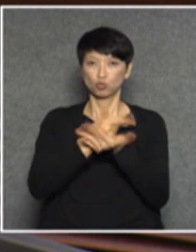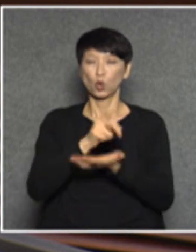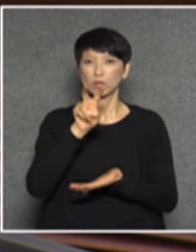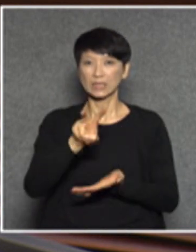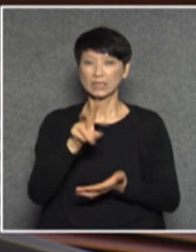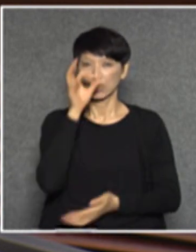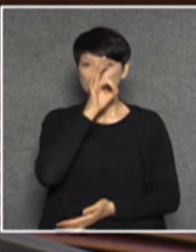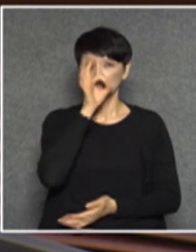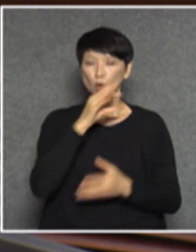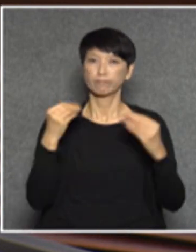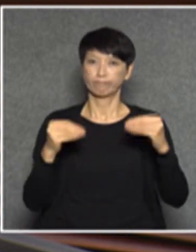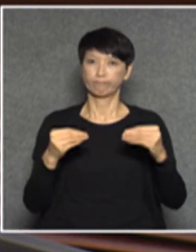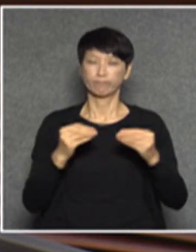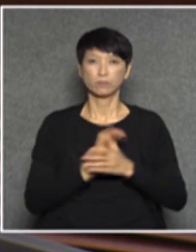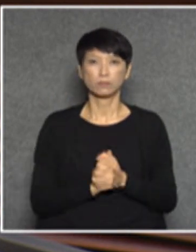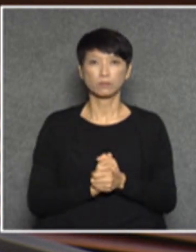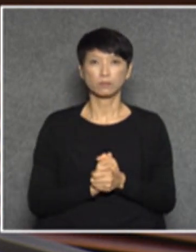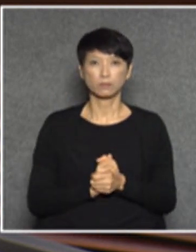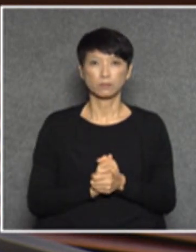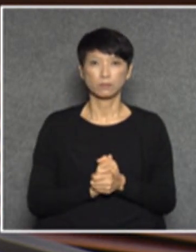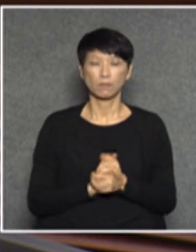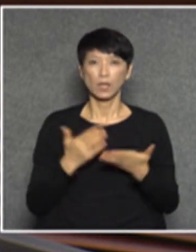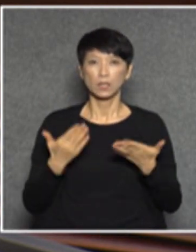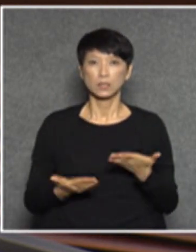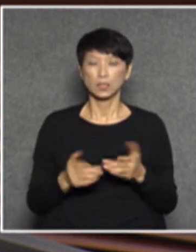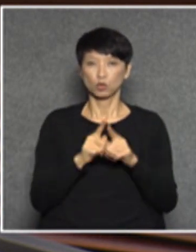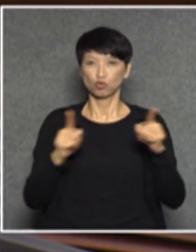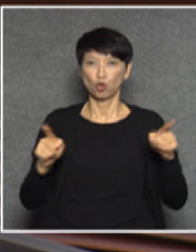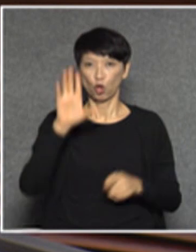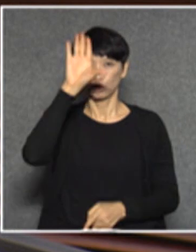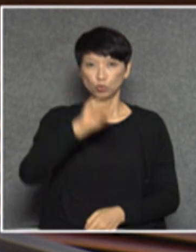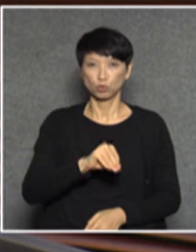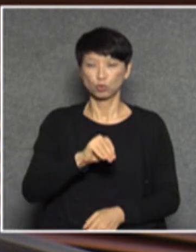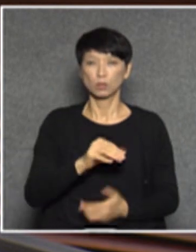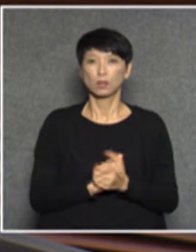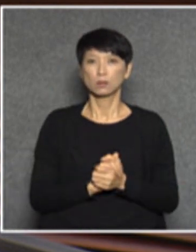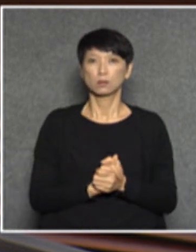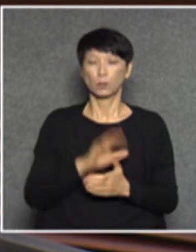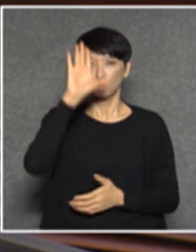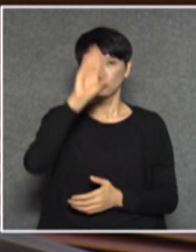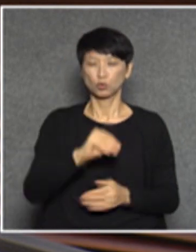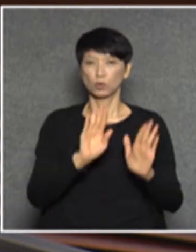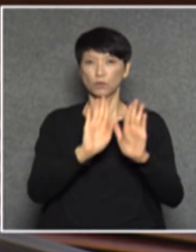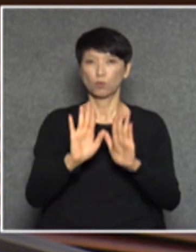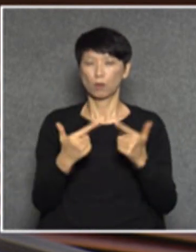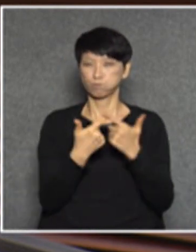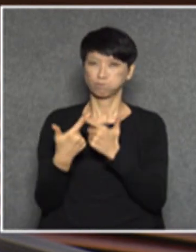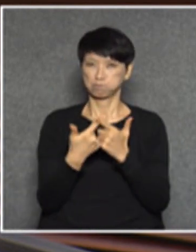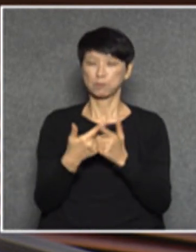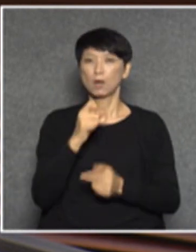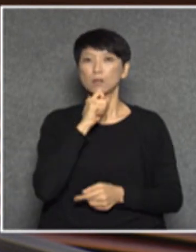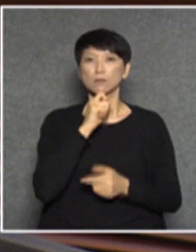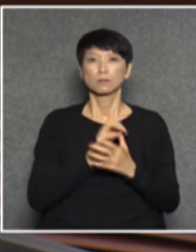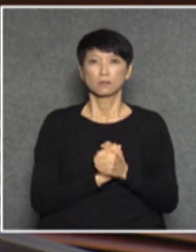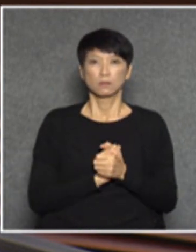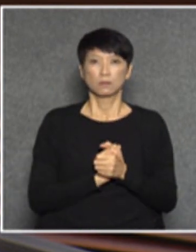育，現在即長全日制和全日制那方面呢是有個爭議性在這裡的，那是